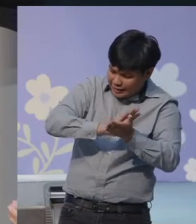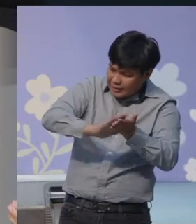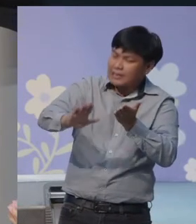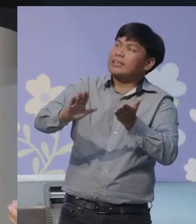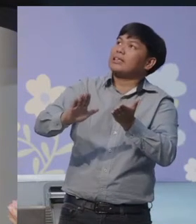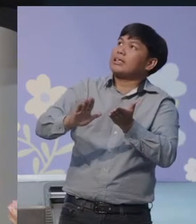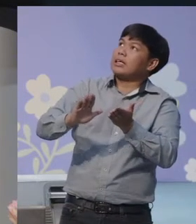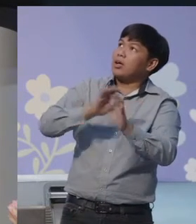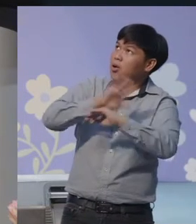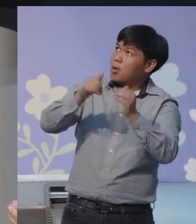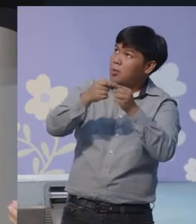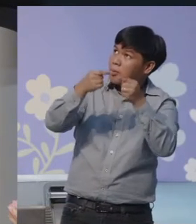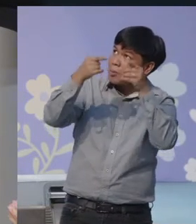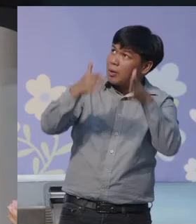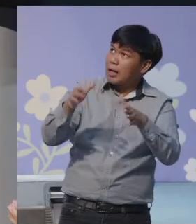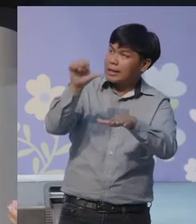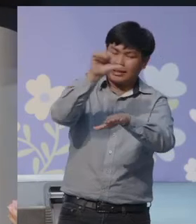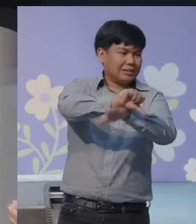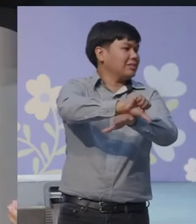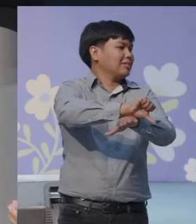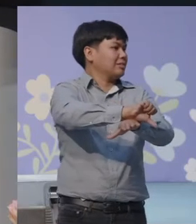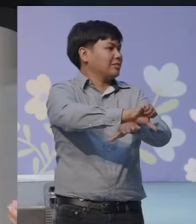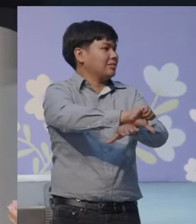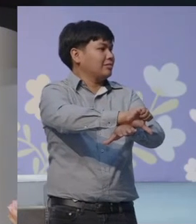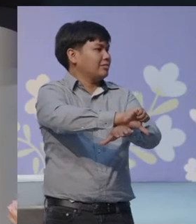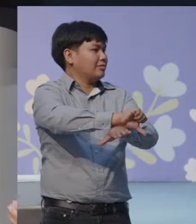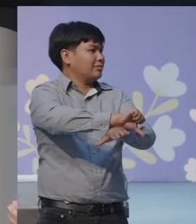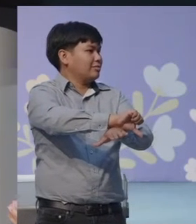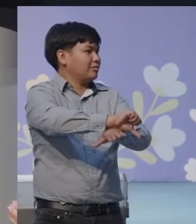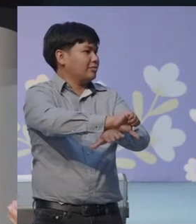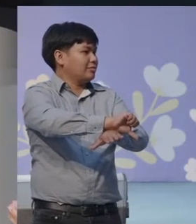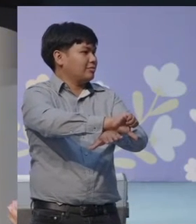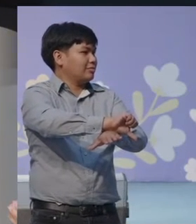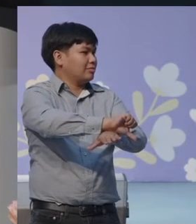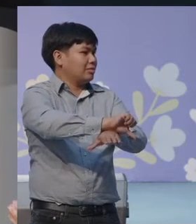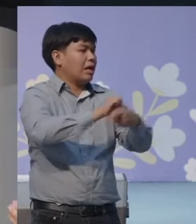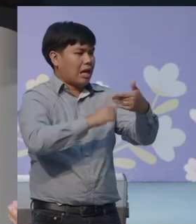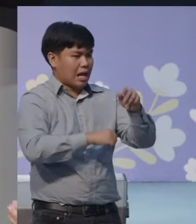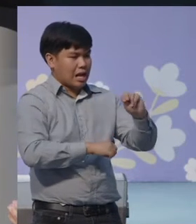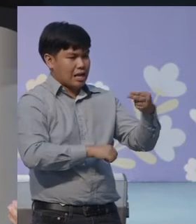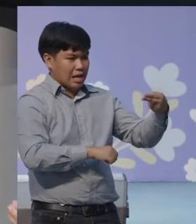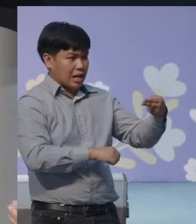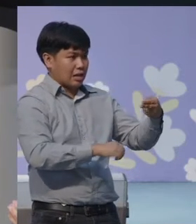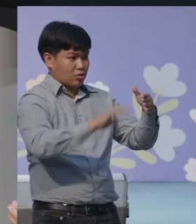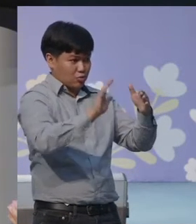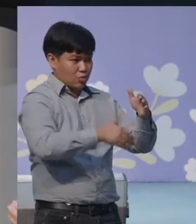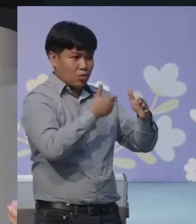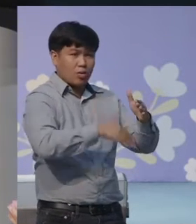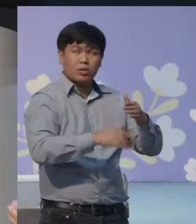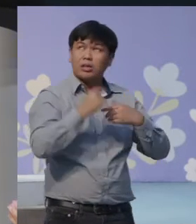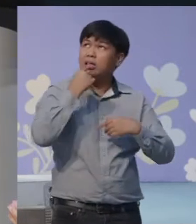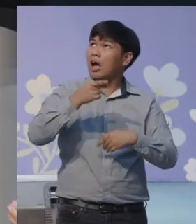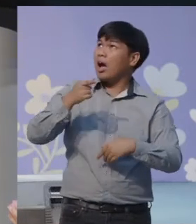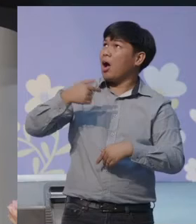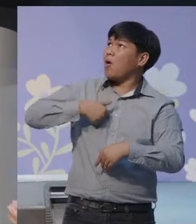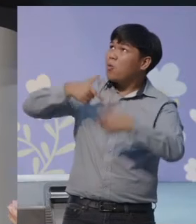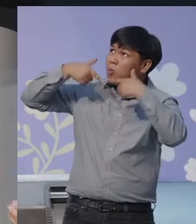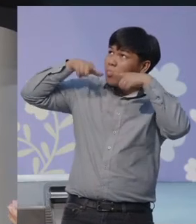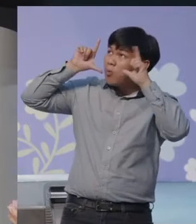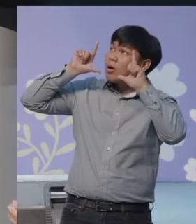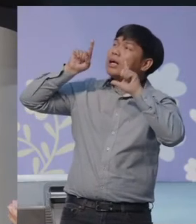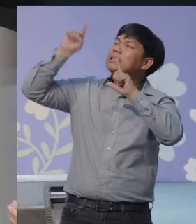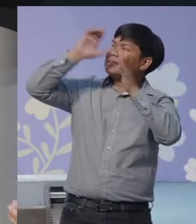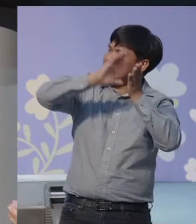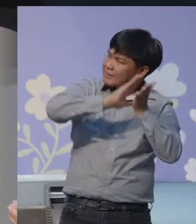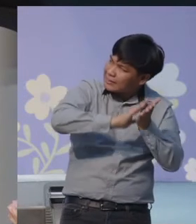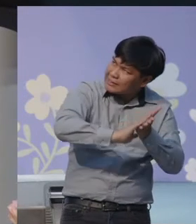Sa aking mga kalaban, hindi sa kasalanan. Sa aking mga kalaban. Tinanggal mo ang kahihiyan ko.